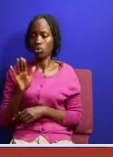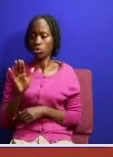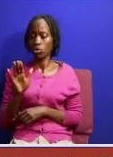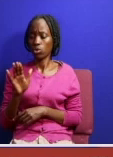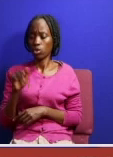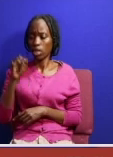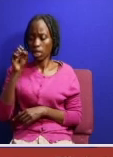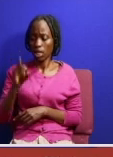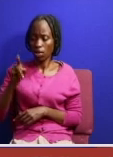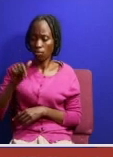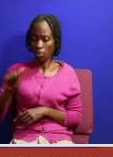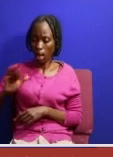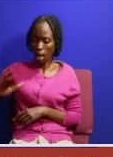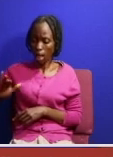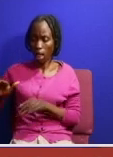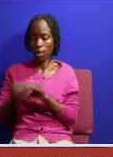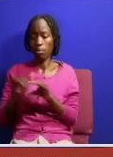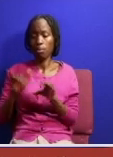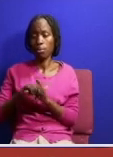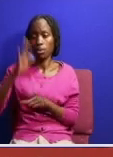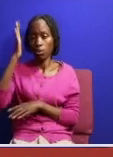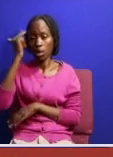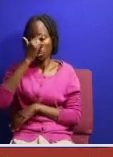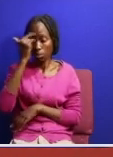bado kimbakia na wafuasi. Manake